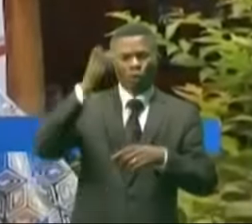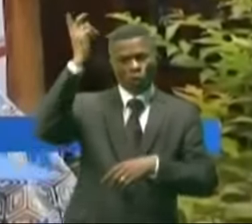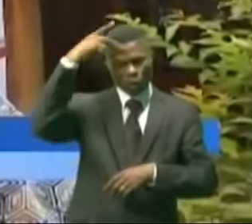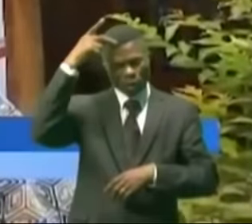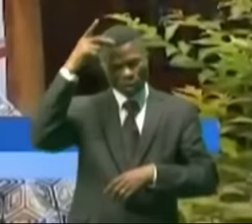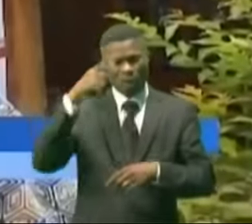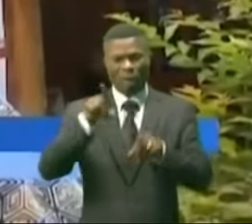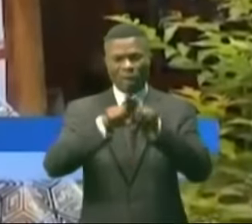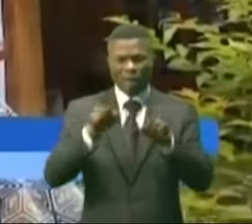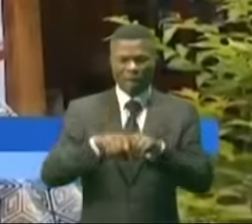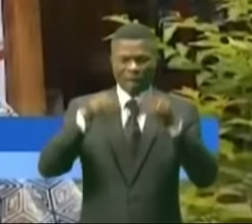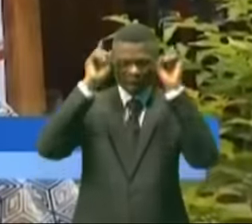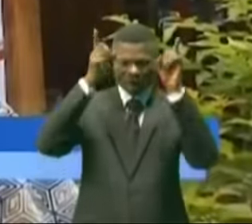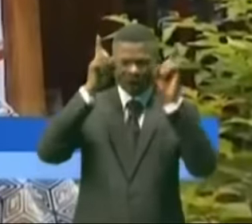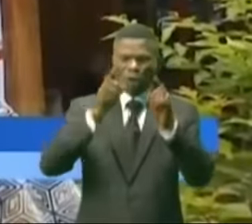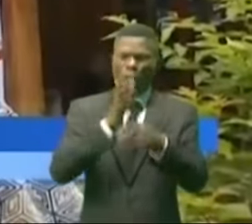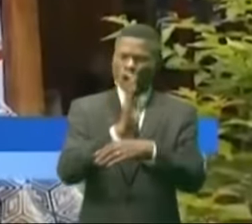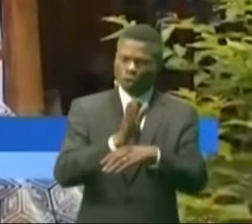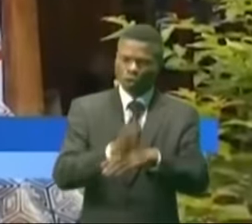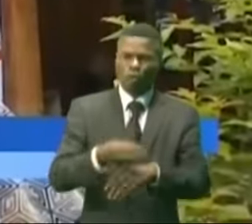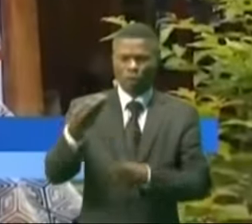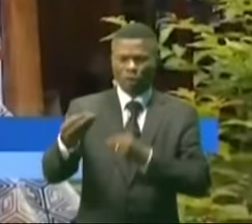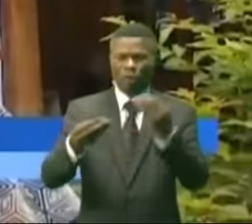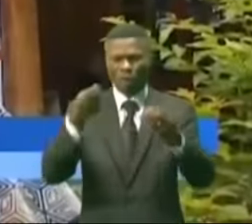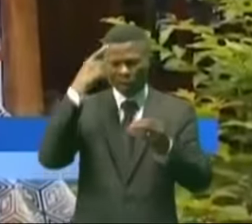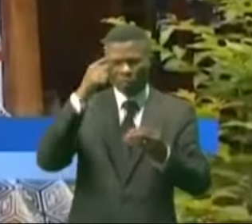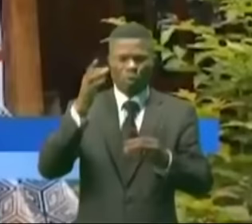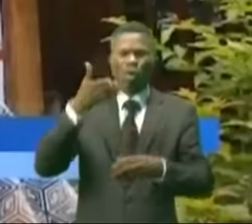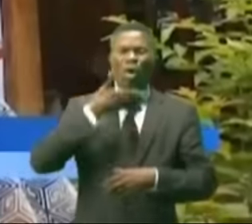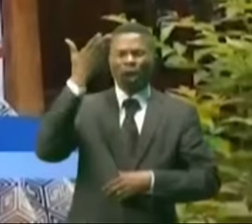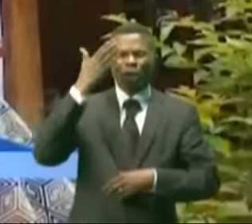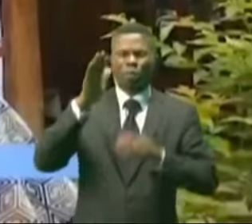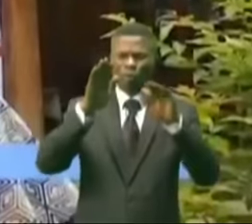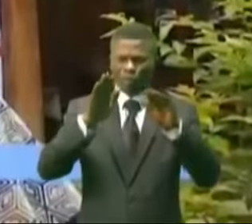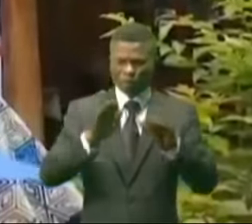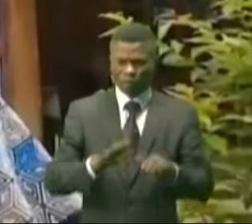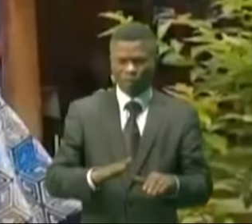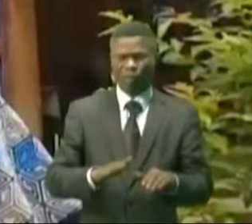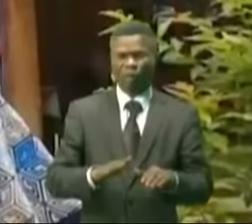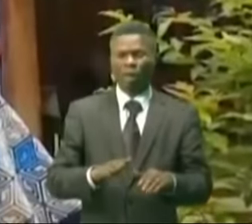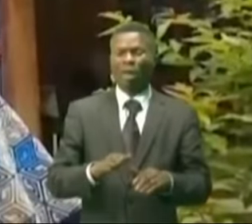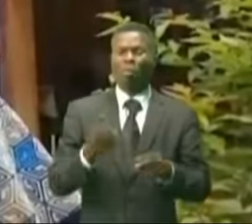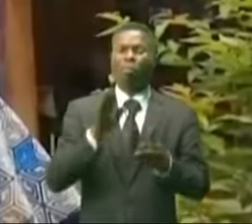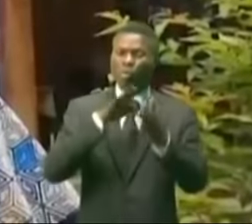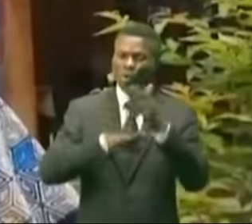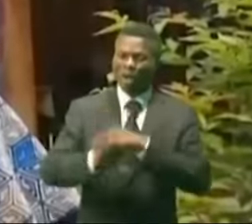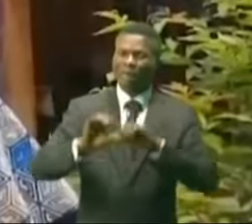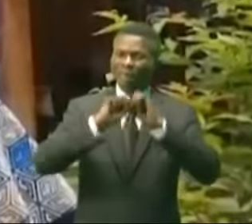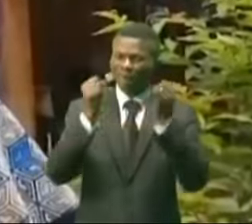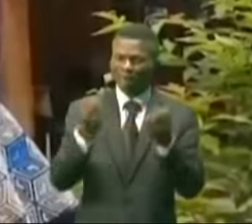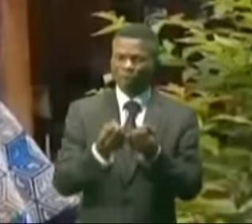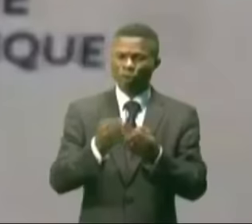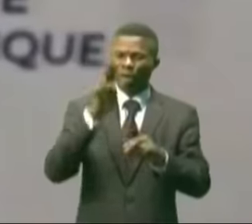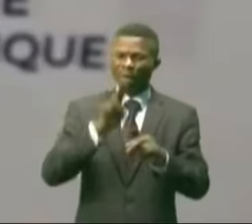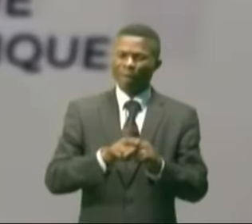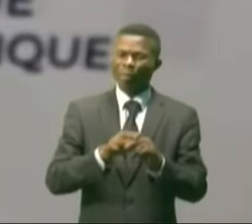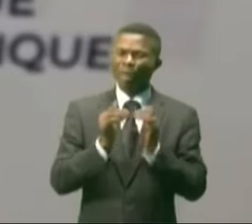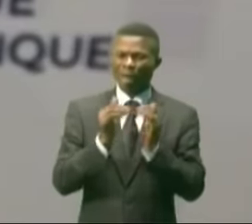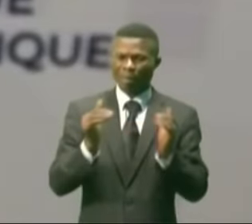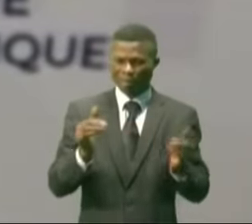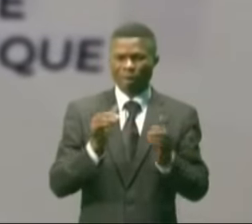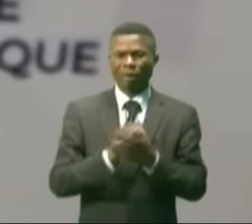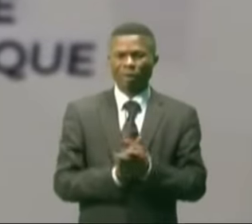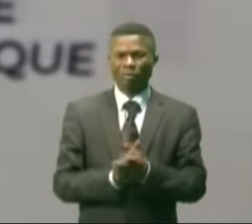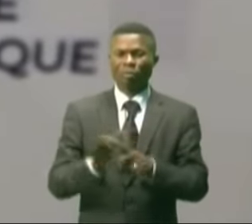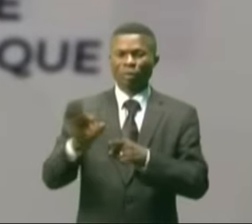même au niveau financier, on a le droit de prendre ces gens. Puisqu'on peut les réintégrer dans la société, violer serait des gens à part entière. Un